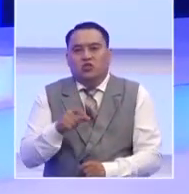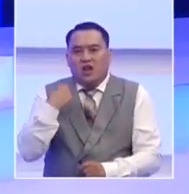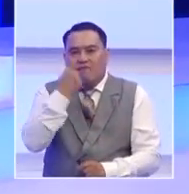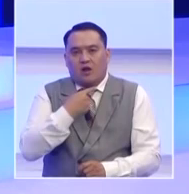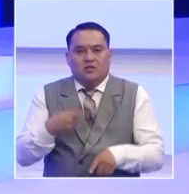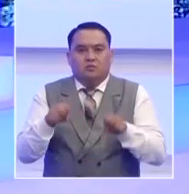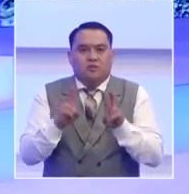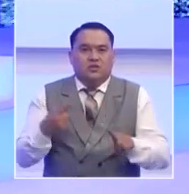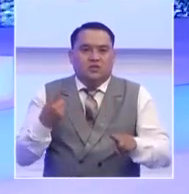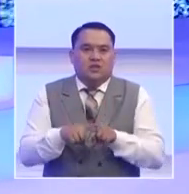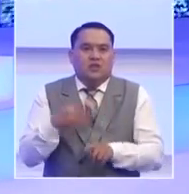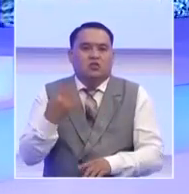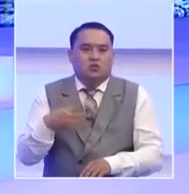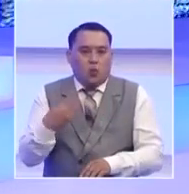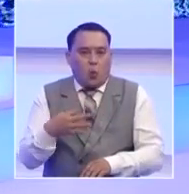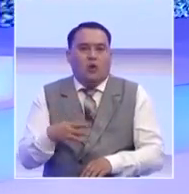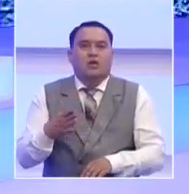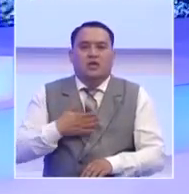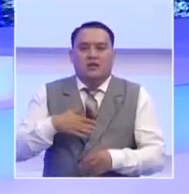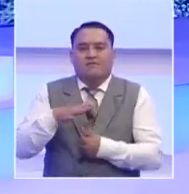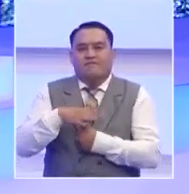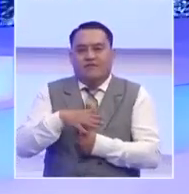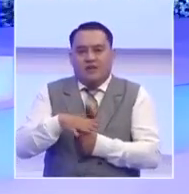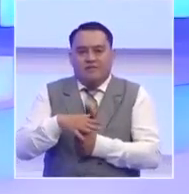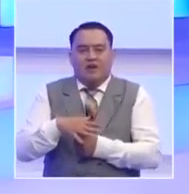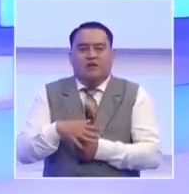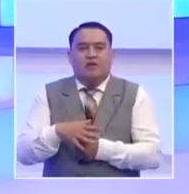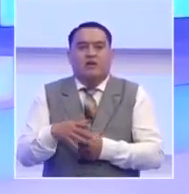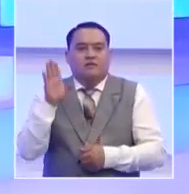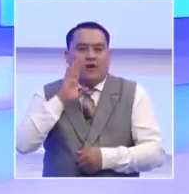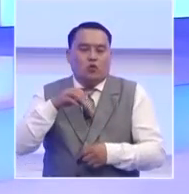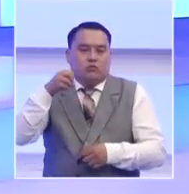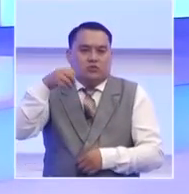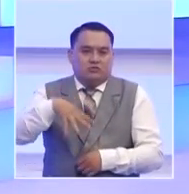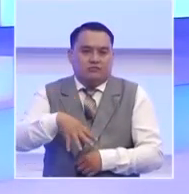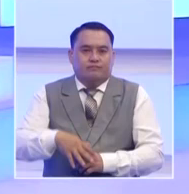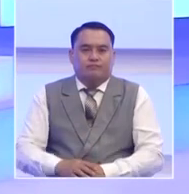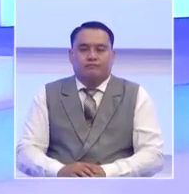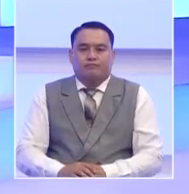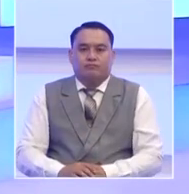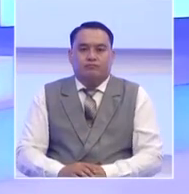личного состава, 40 единиц техники, в том числе вертолета Ми-8 с водосливным устройством.